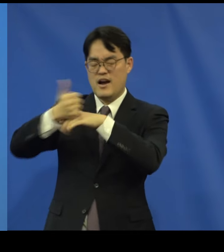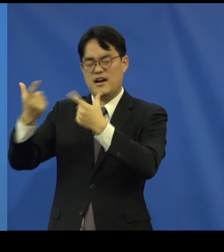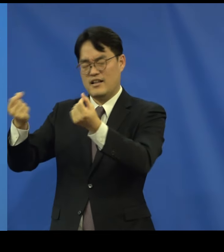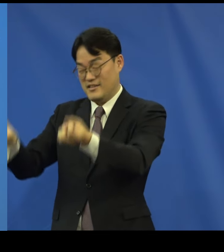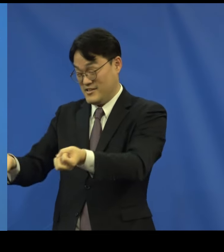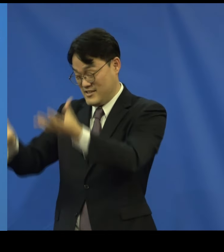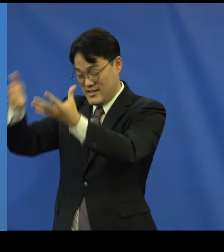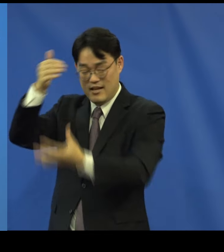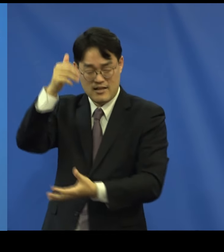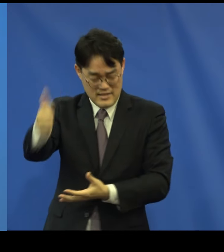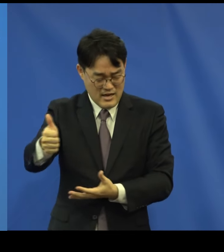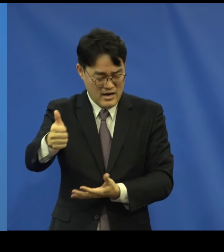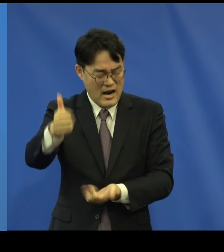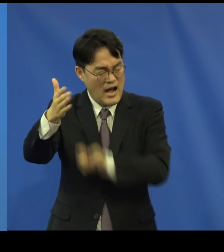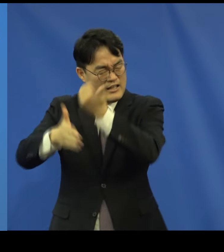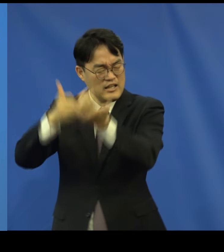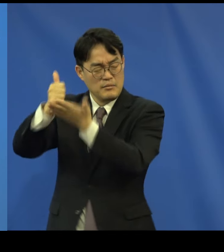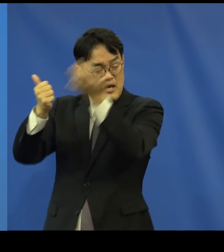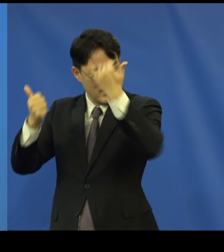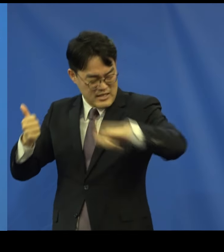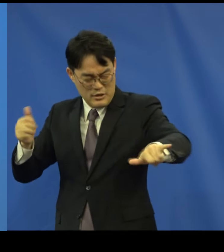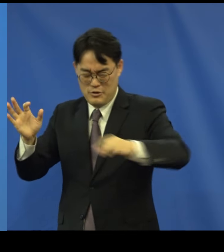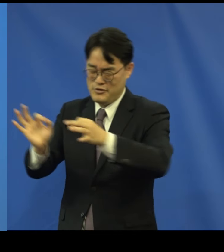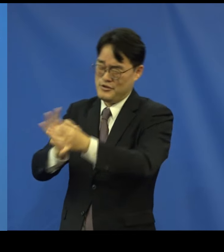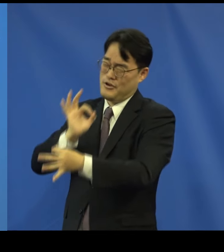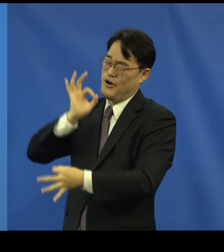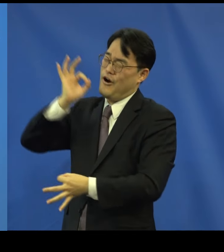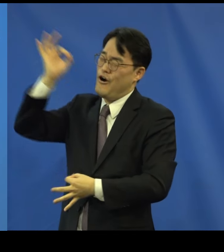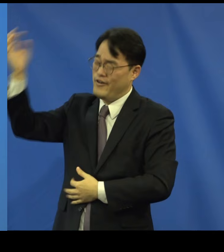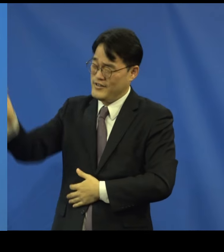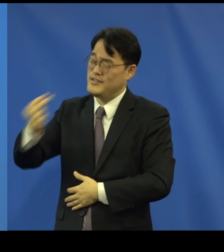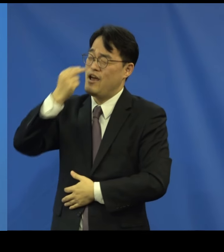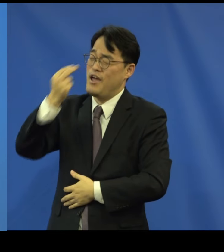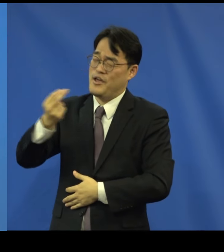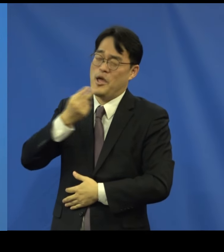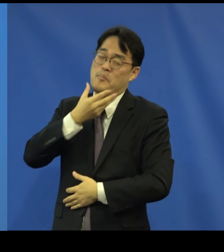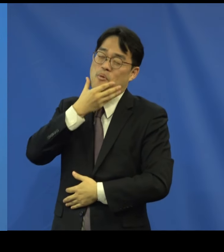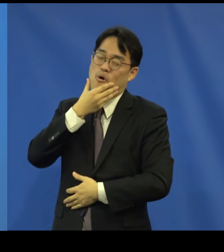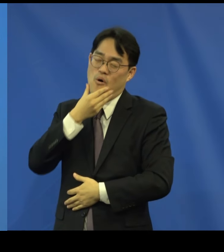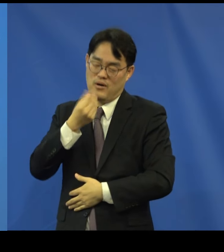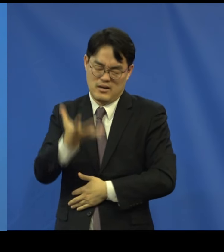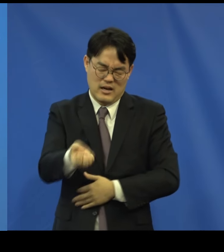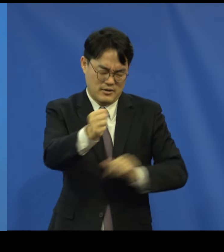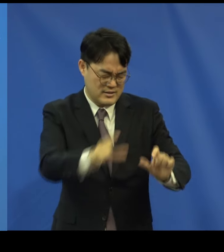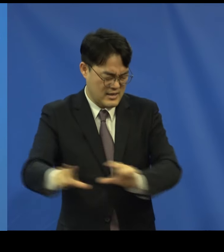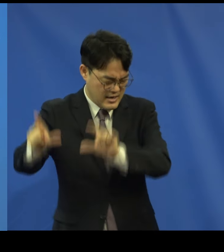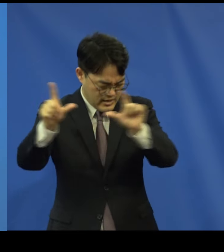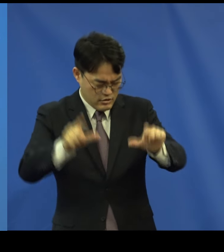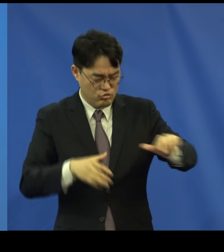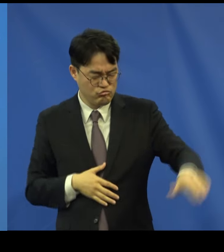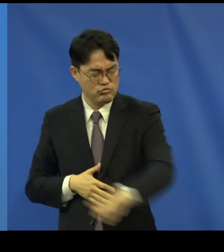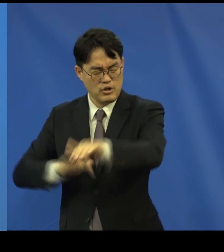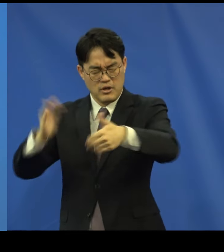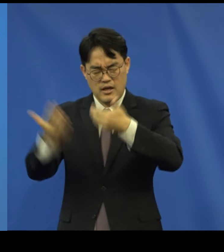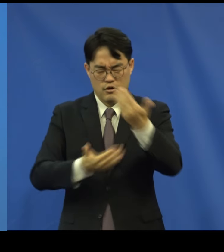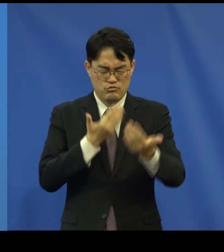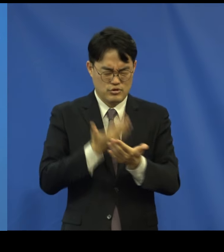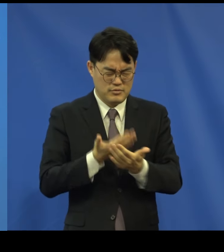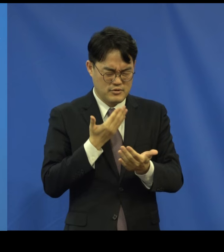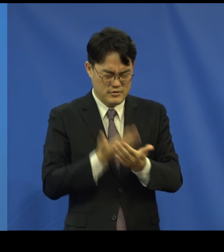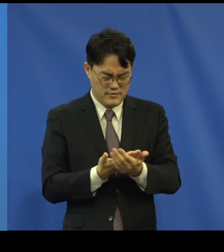주님의 자녀들로 영생의 복을 누리는 그 은혜를 우리 모두가 사모하며 믿음으로 살아가는 저희들 되게 하여